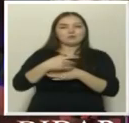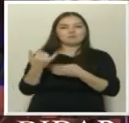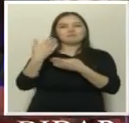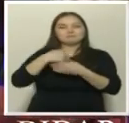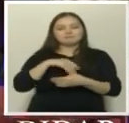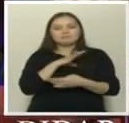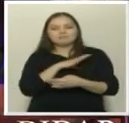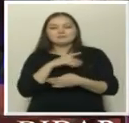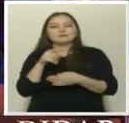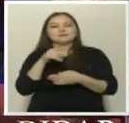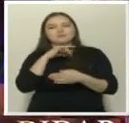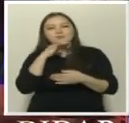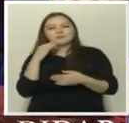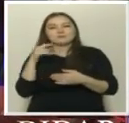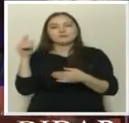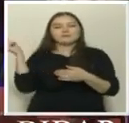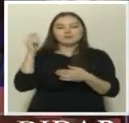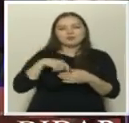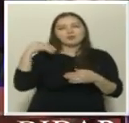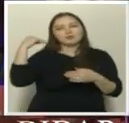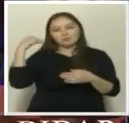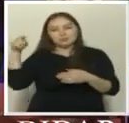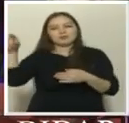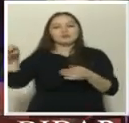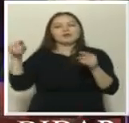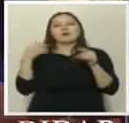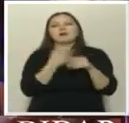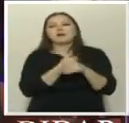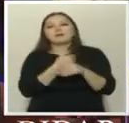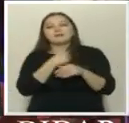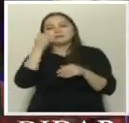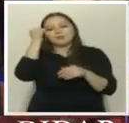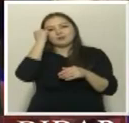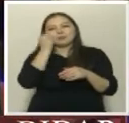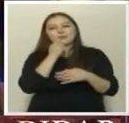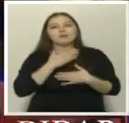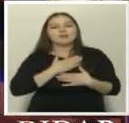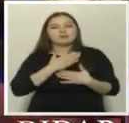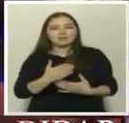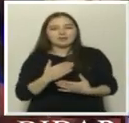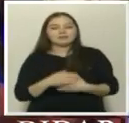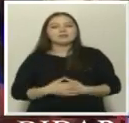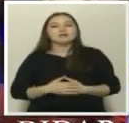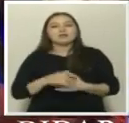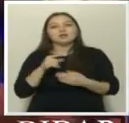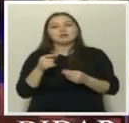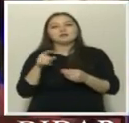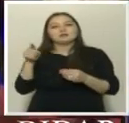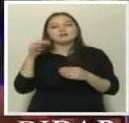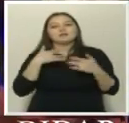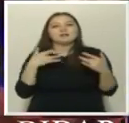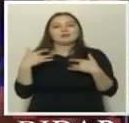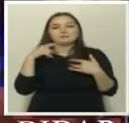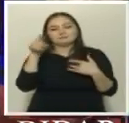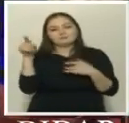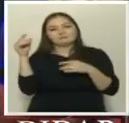надежды горячие пожелания мангистам Как вы слышали здесь присутствуют Гости из многих уголков Казахстана Мы благодарим руководство театра